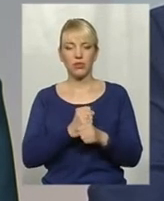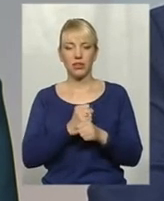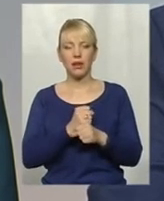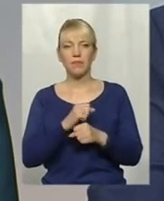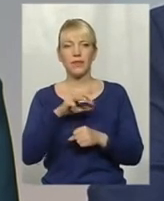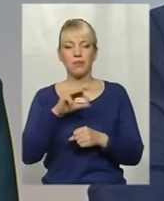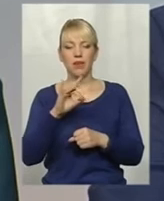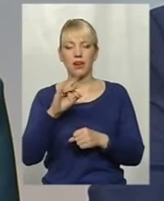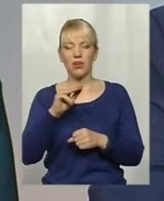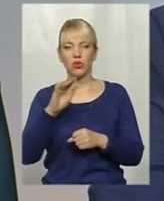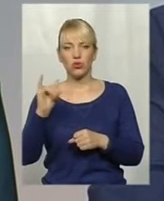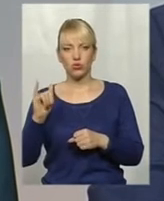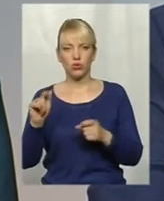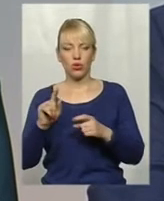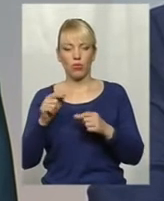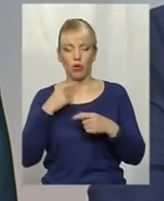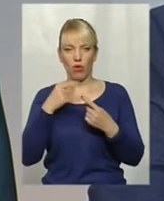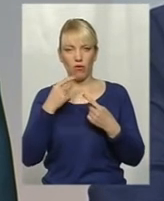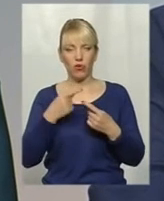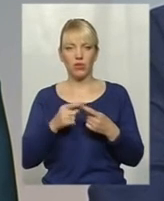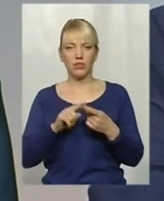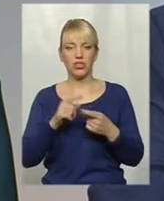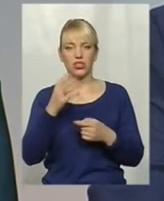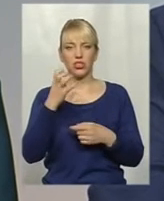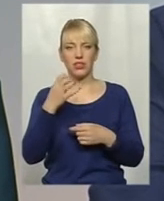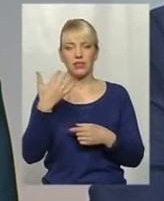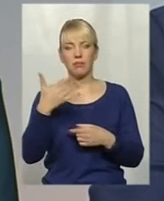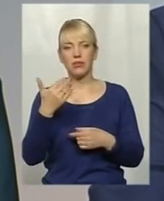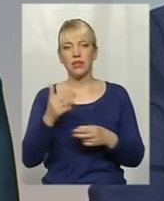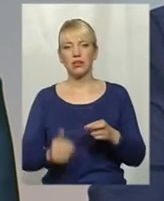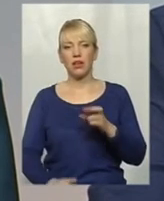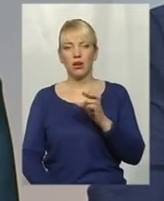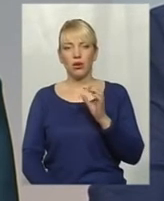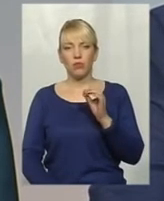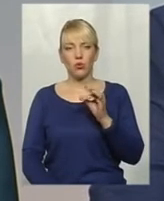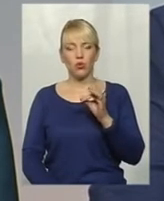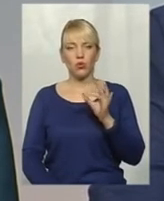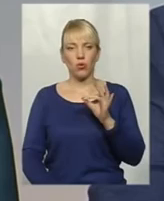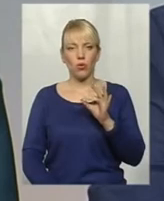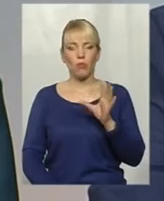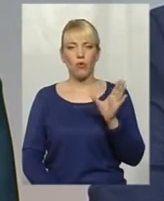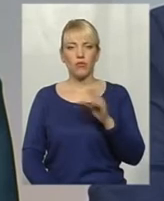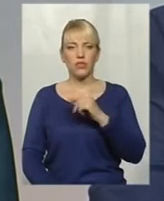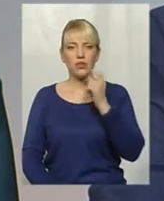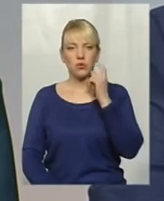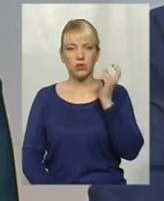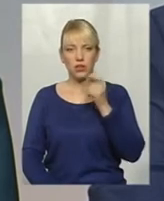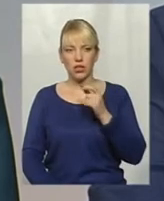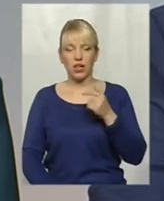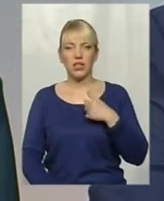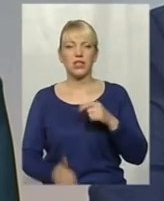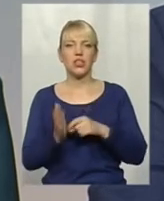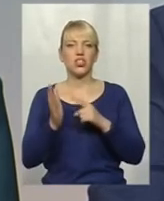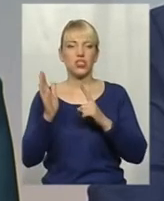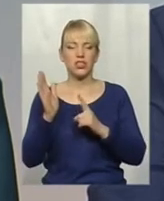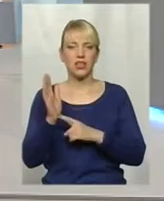не багато, не мало, це сьогодні більше, ніж 450 бюро правової допомоги по всій країні. 16 з них на сьогодні вже запрацювало